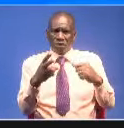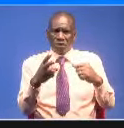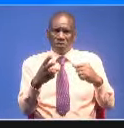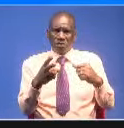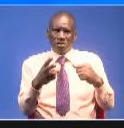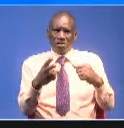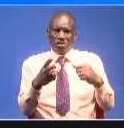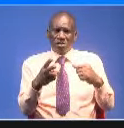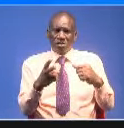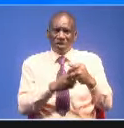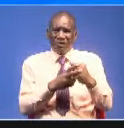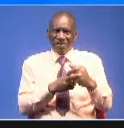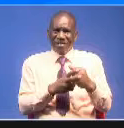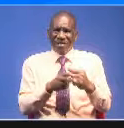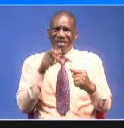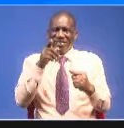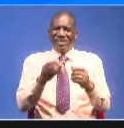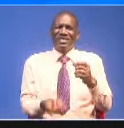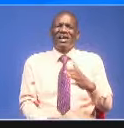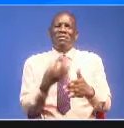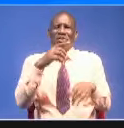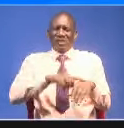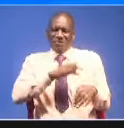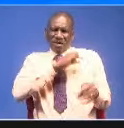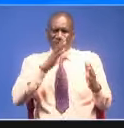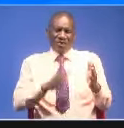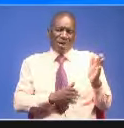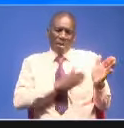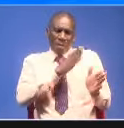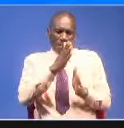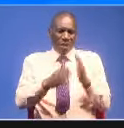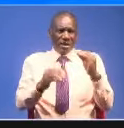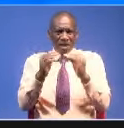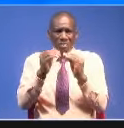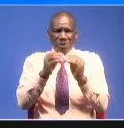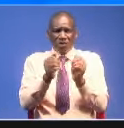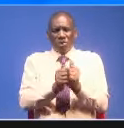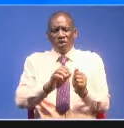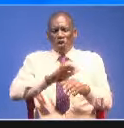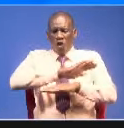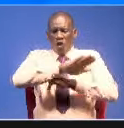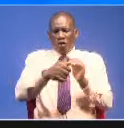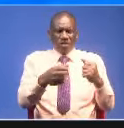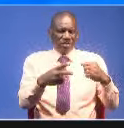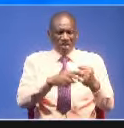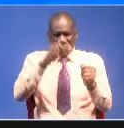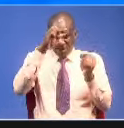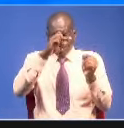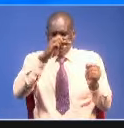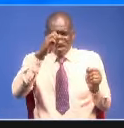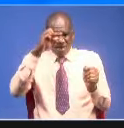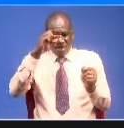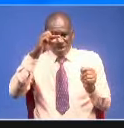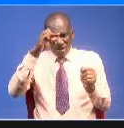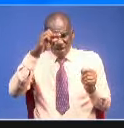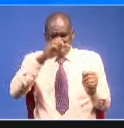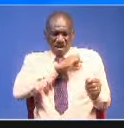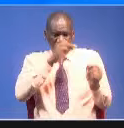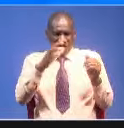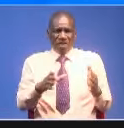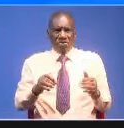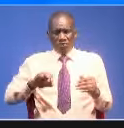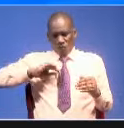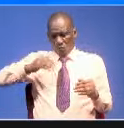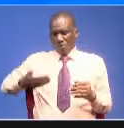2024, na haya yanajiri huku gavana huyo akiandaa mkutano na magavana wote 7 wa kike katika kaunti ya Kirinyaga